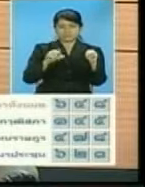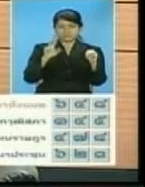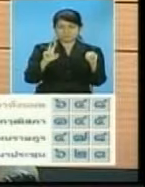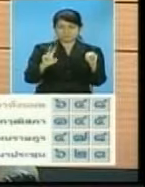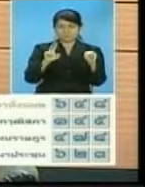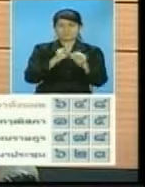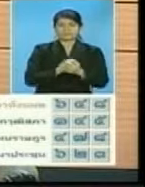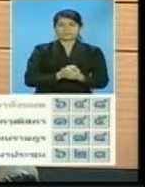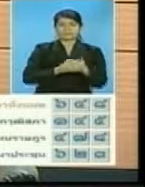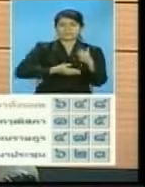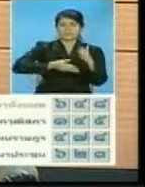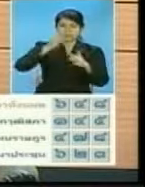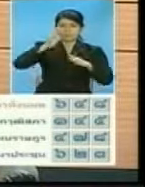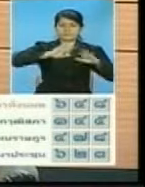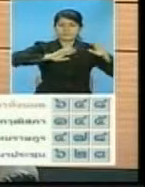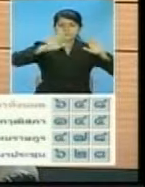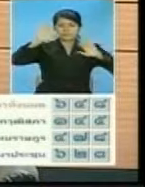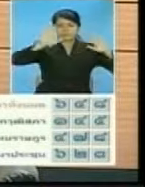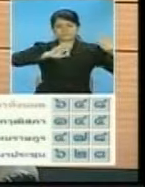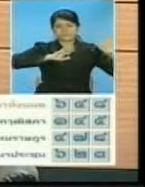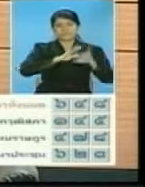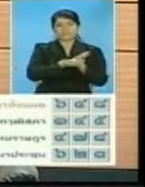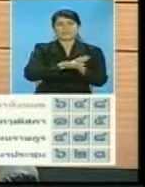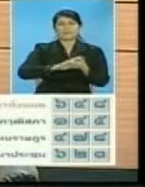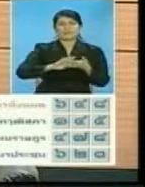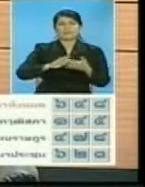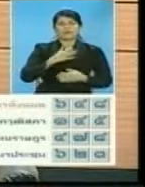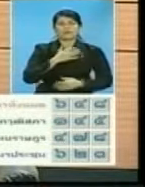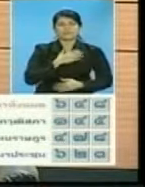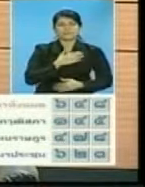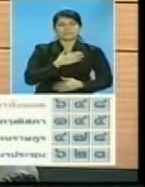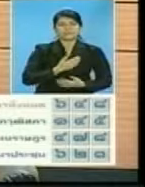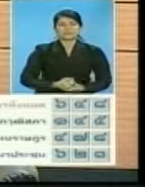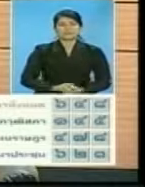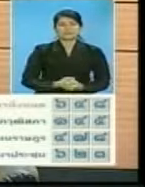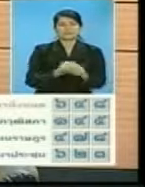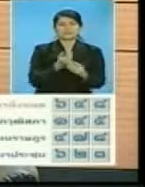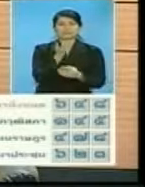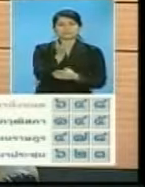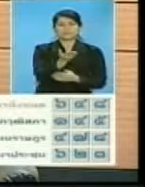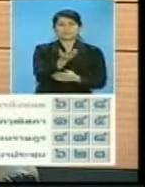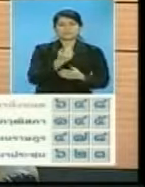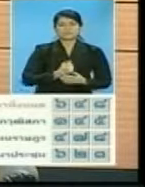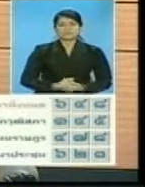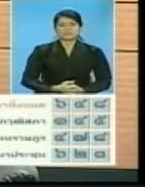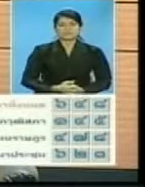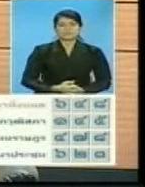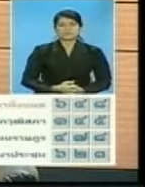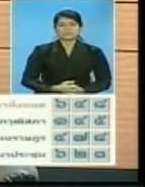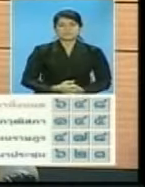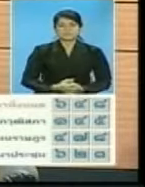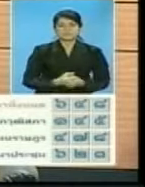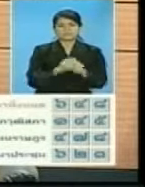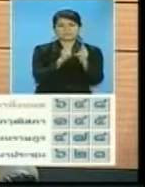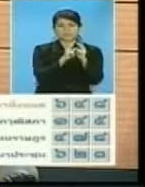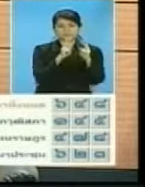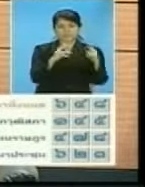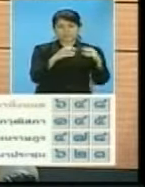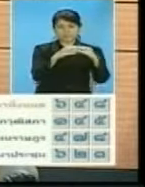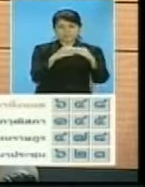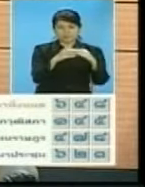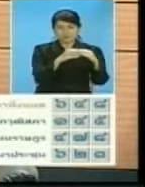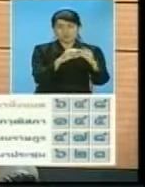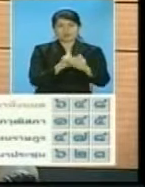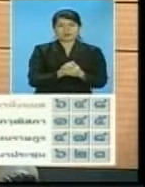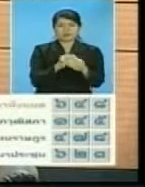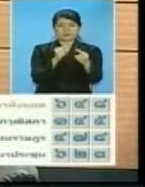291/2ผ่านไปซึ่งกับผมก็ได้เรียกร้องต่อท่านคณะกรรมาธิการ